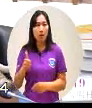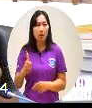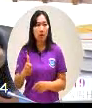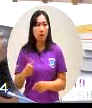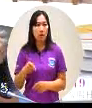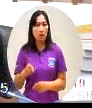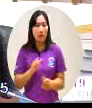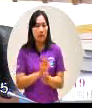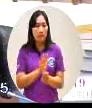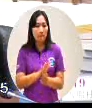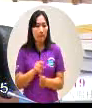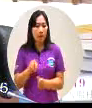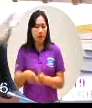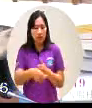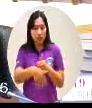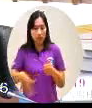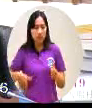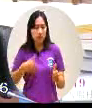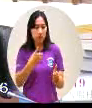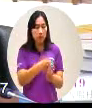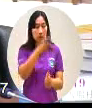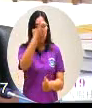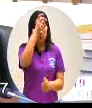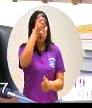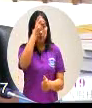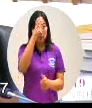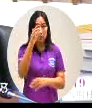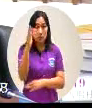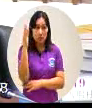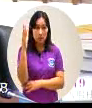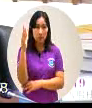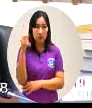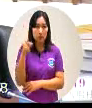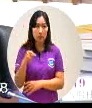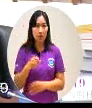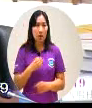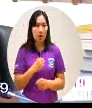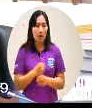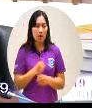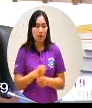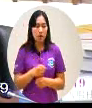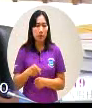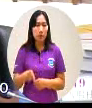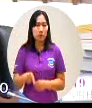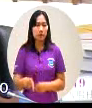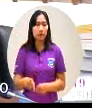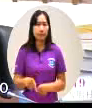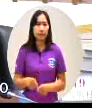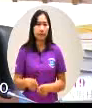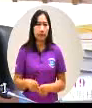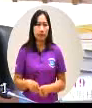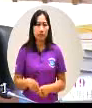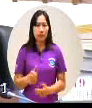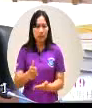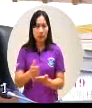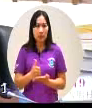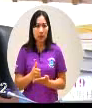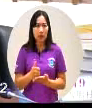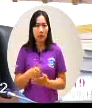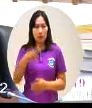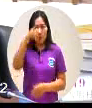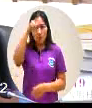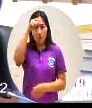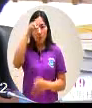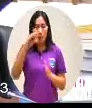统，然后互相连结，我来做这方面的一个运作。那我想我们来请我们的黄局长